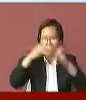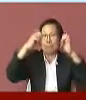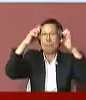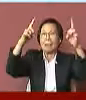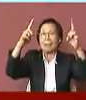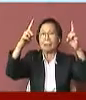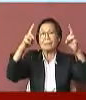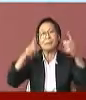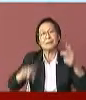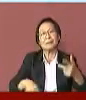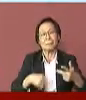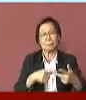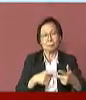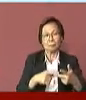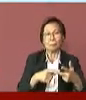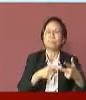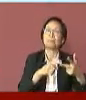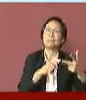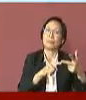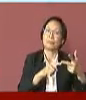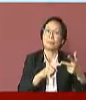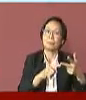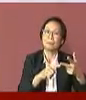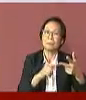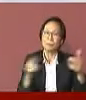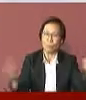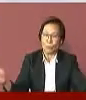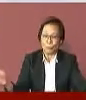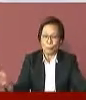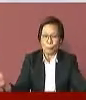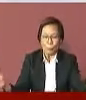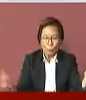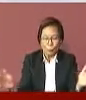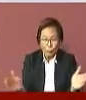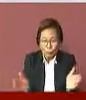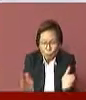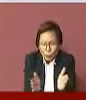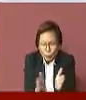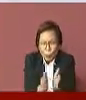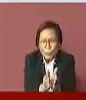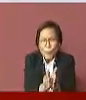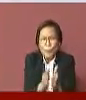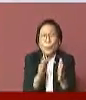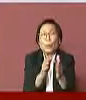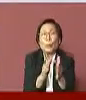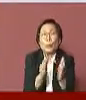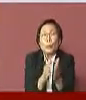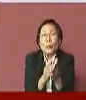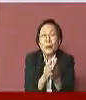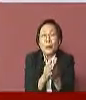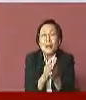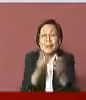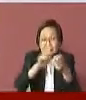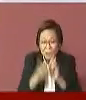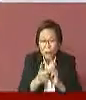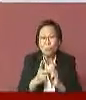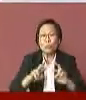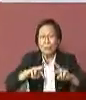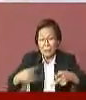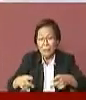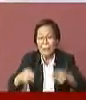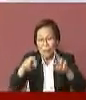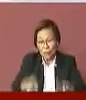pendidikan. Dan ketiga, merapatkan jurang digital untuk melahirkan warga negara